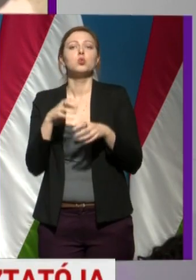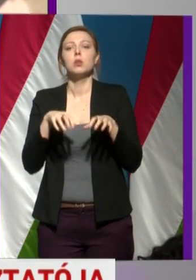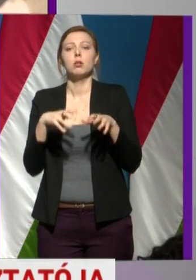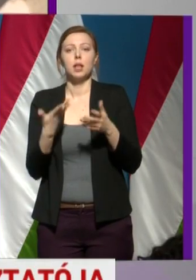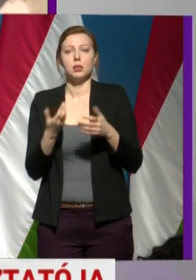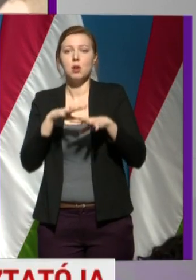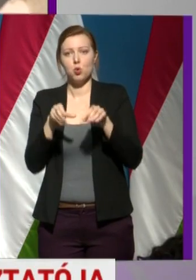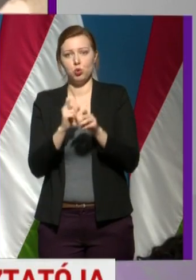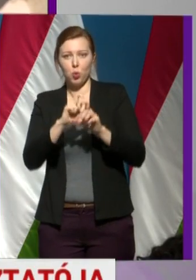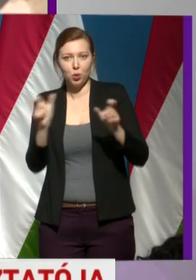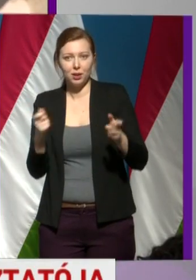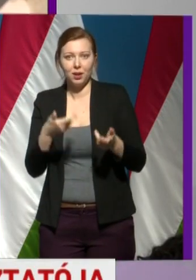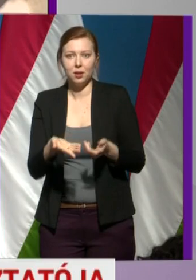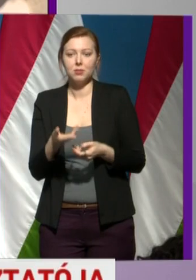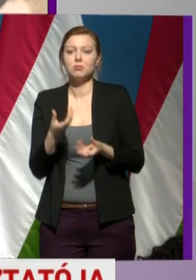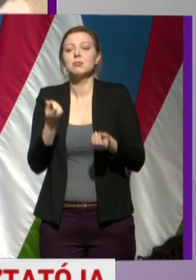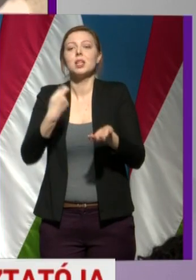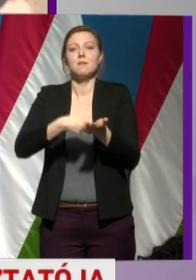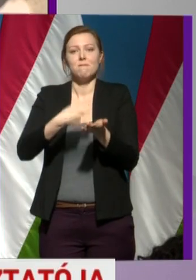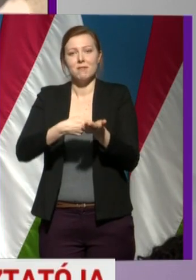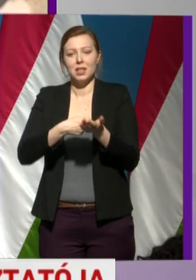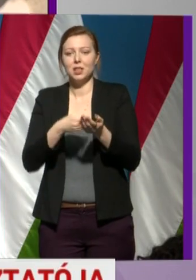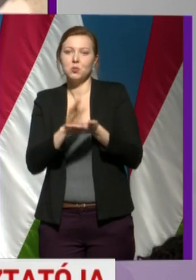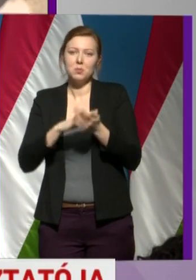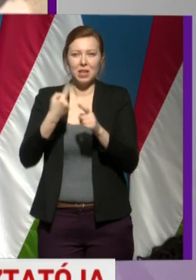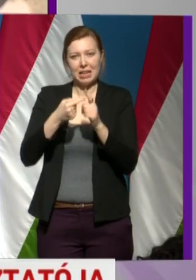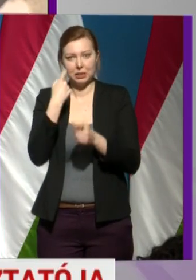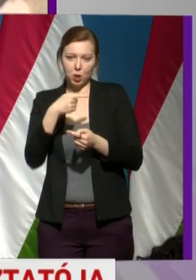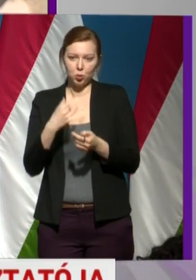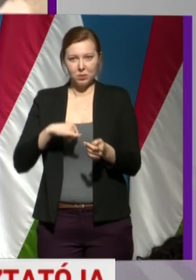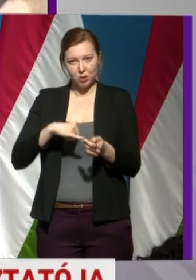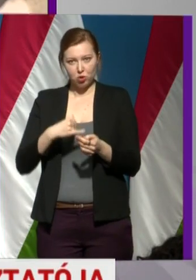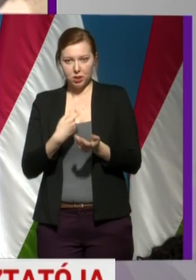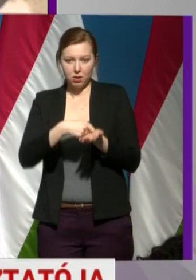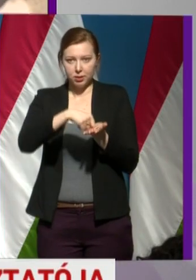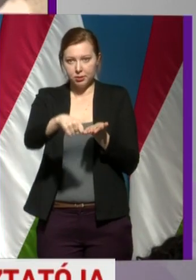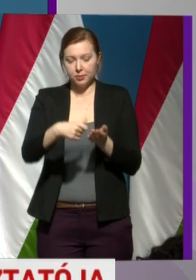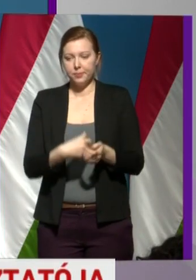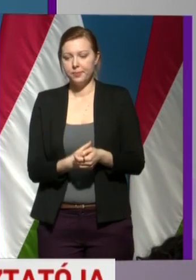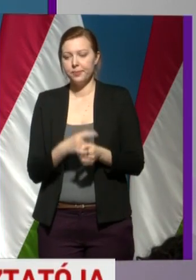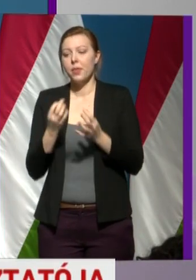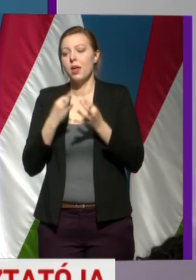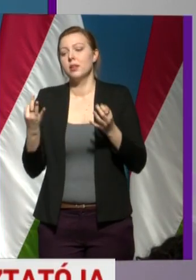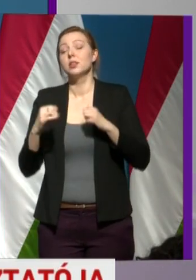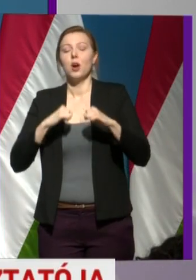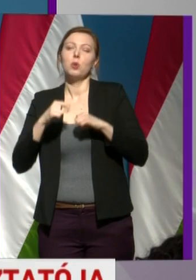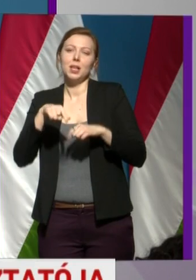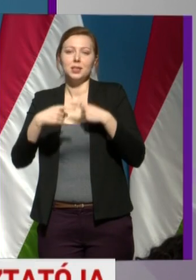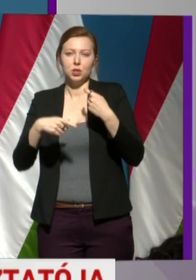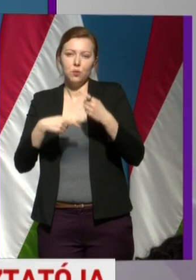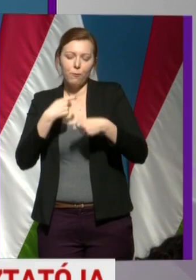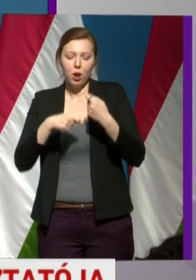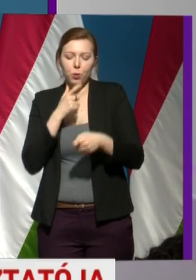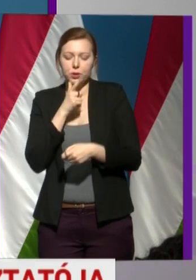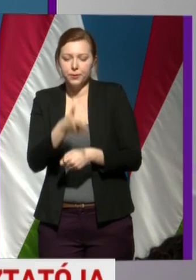a szülőknek? Mennyi a fizetésük, milyen részét? Nyilván a kormány ilyen ügyekkel is foglalkozni fog,